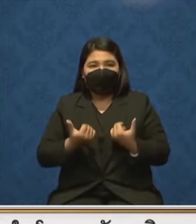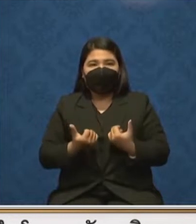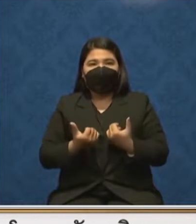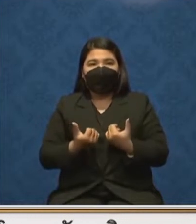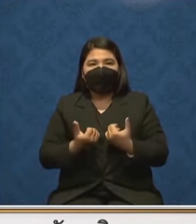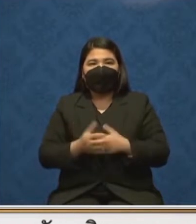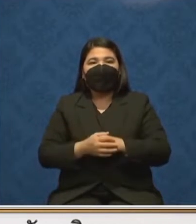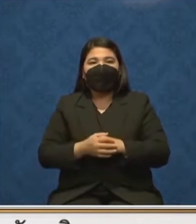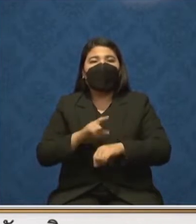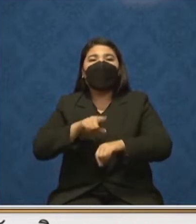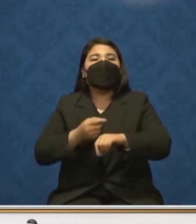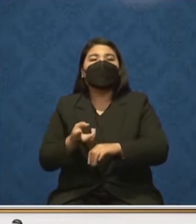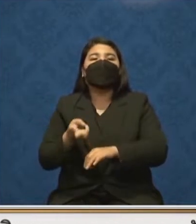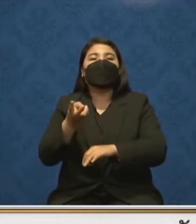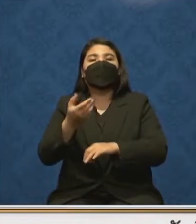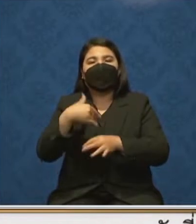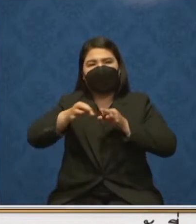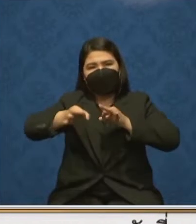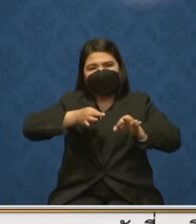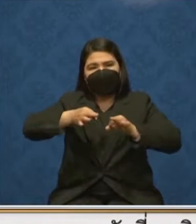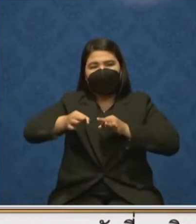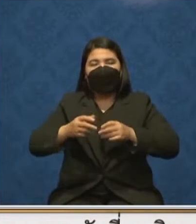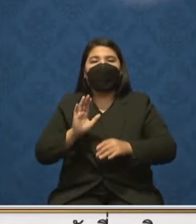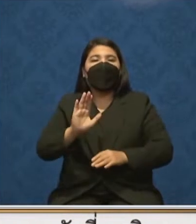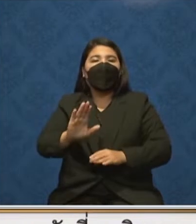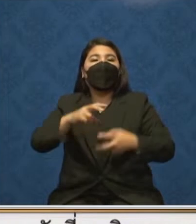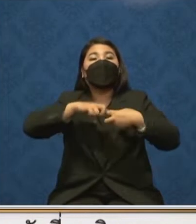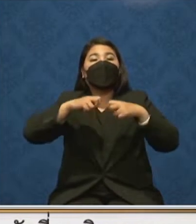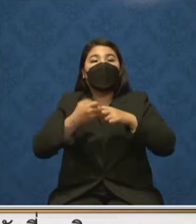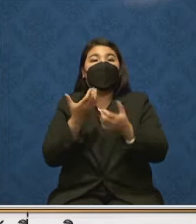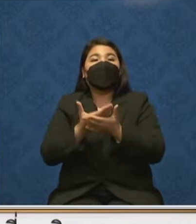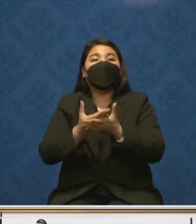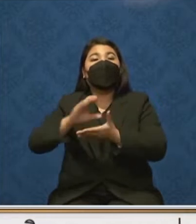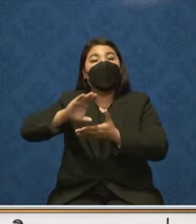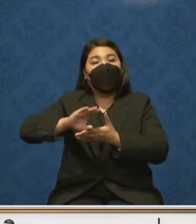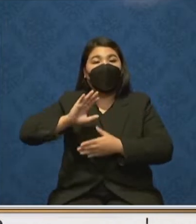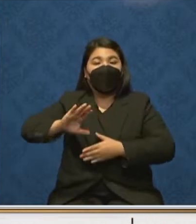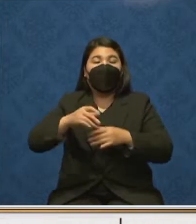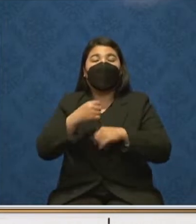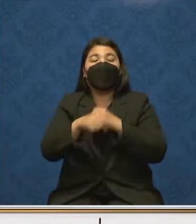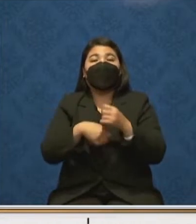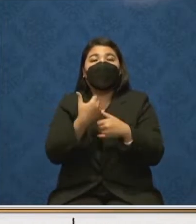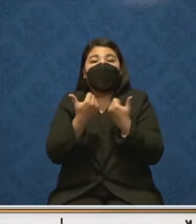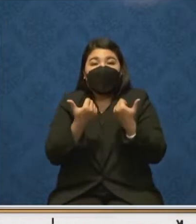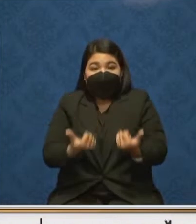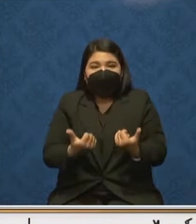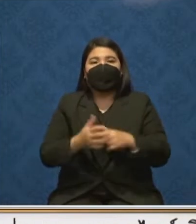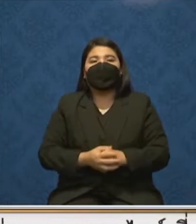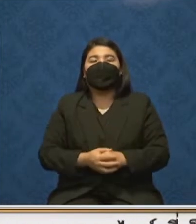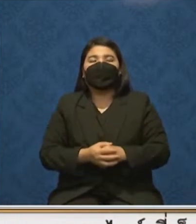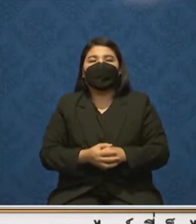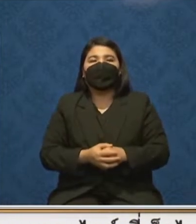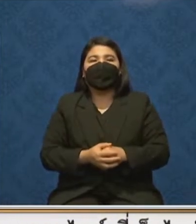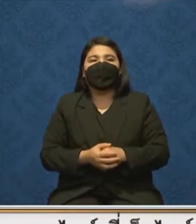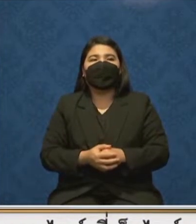ช comunidadอีกสกครั้งหนึ่ง